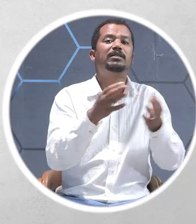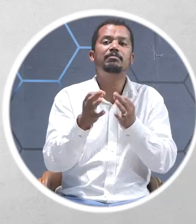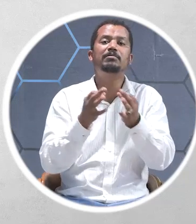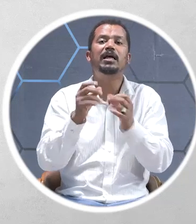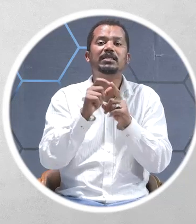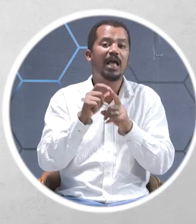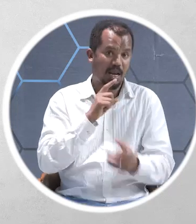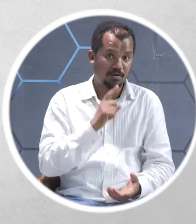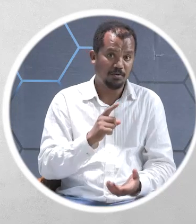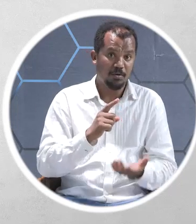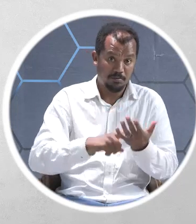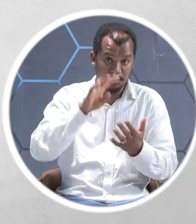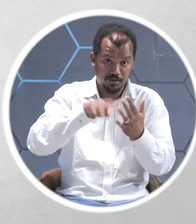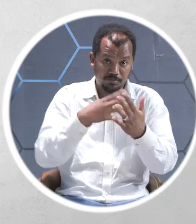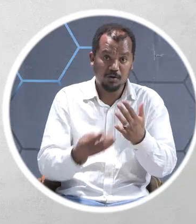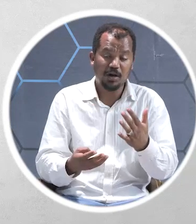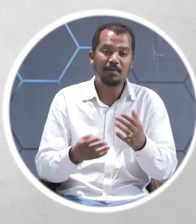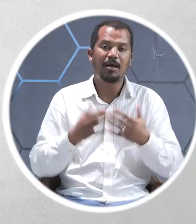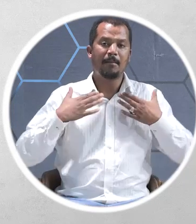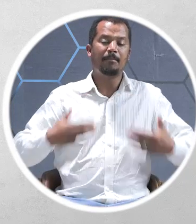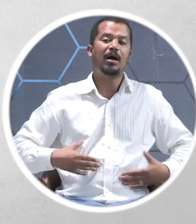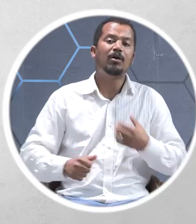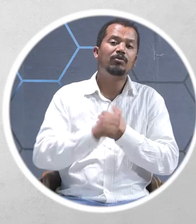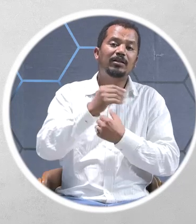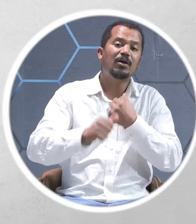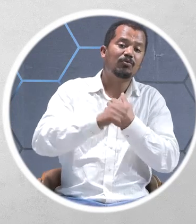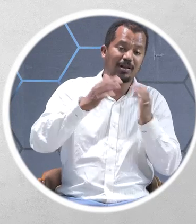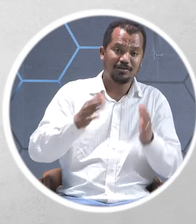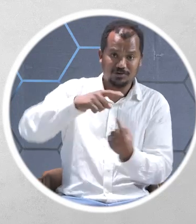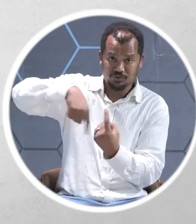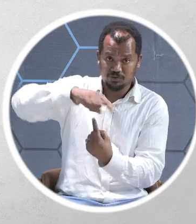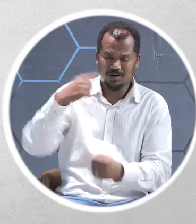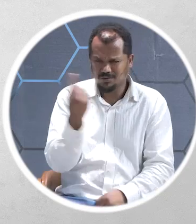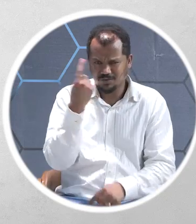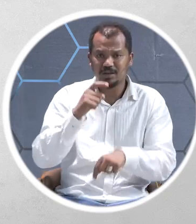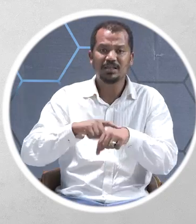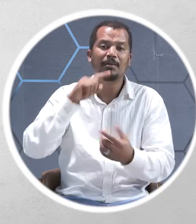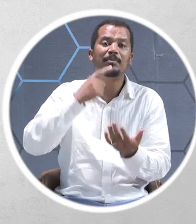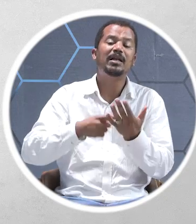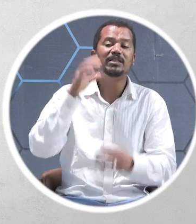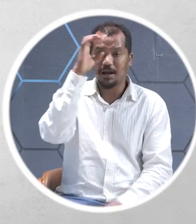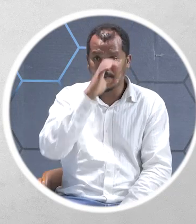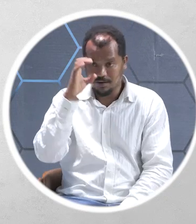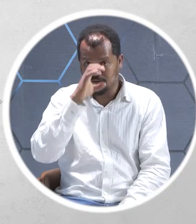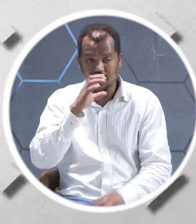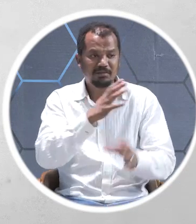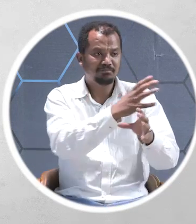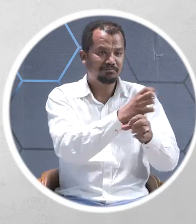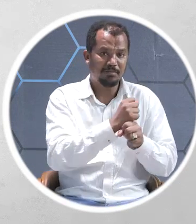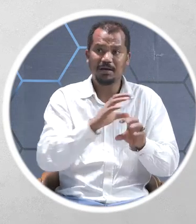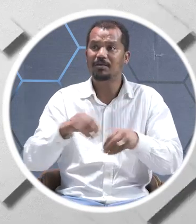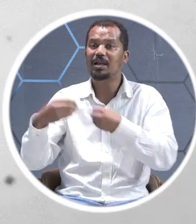መቀበልና መስጠትን የሚገልጽ ቃል ነው። በዚህ ፕሮግራምም በአካል ጉዳትና ጉዳተኝነት ዙሪያ ሁልጊዜ መረጃ